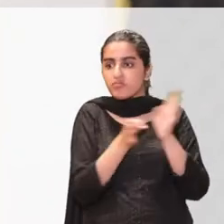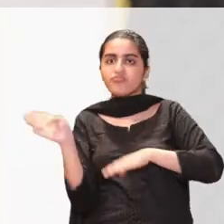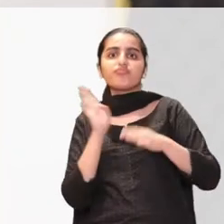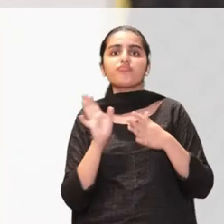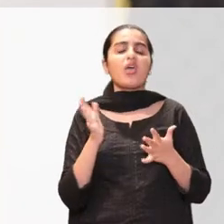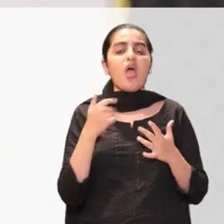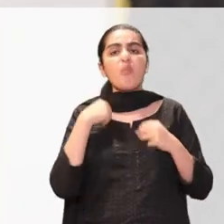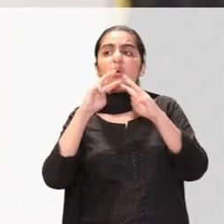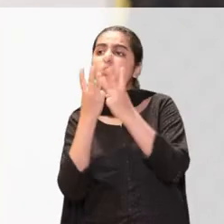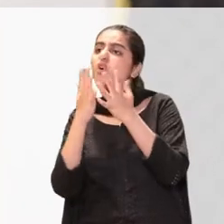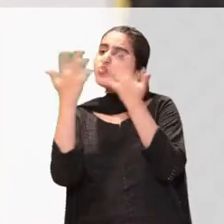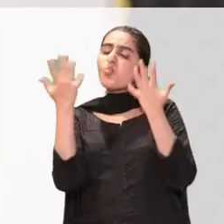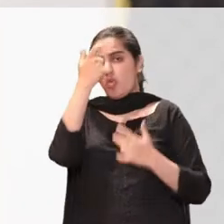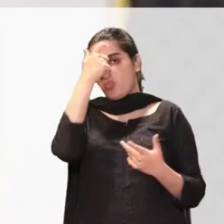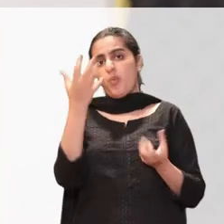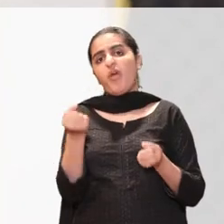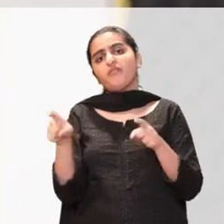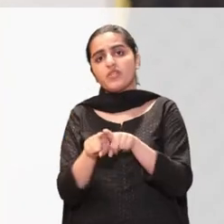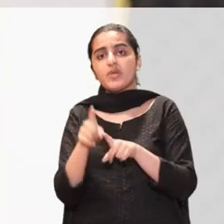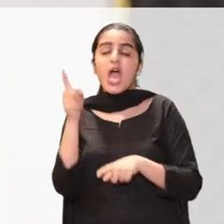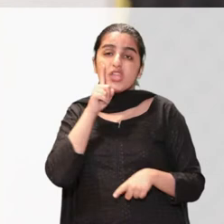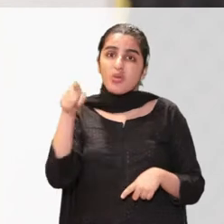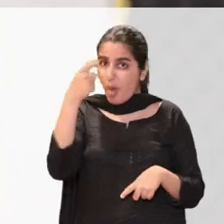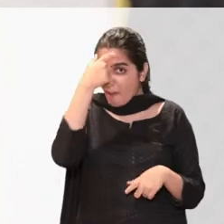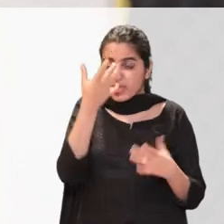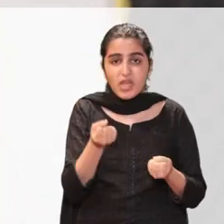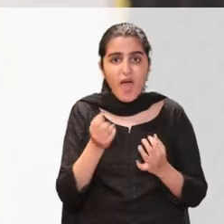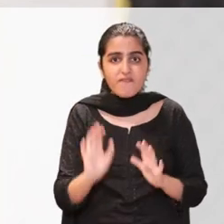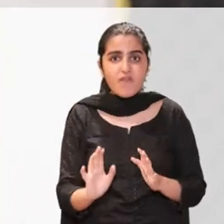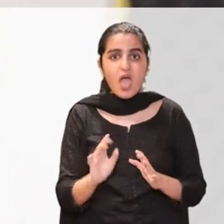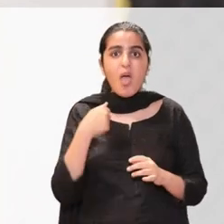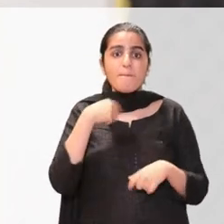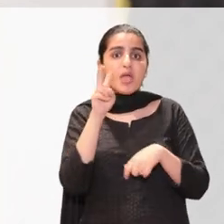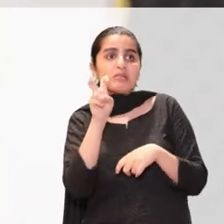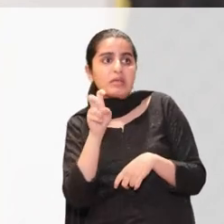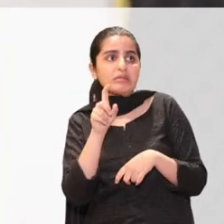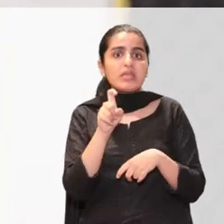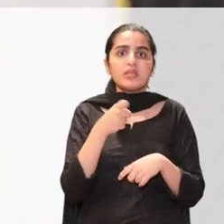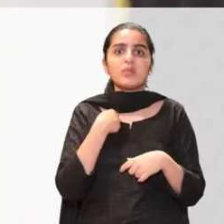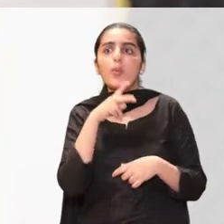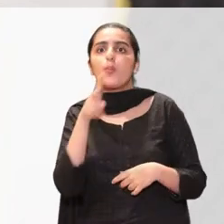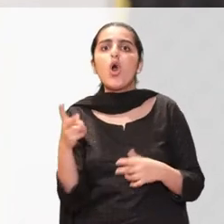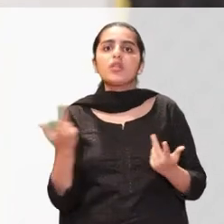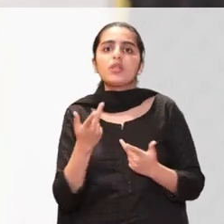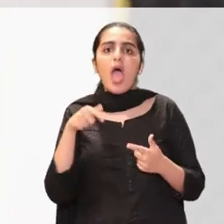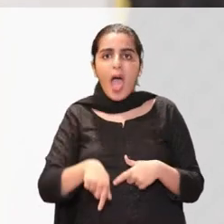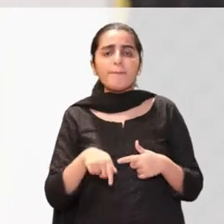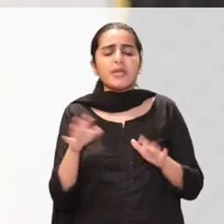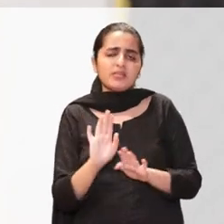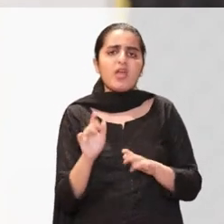कोई ऐसी कमजोरी करेंगे जो कटिंग इंस्पायर करें और कोई ना कोई मसला हल होगा तो फिर ज्यादा ट्रेल आती है उस अगले दिन में तो